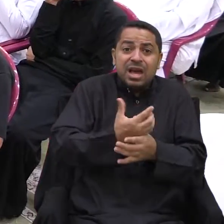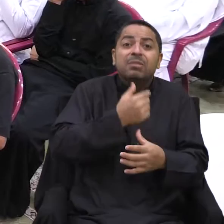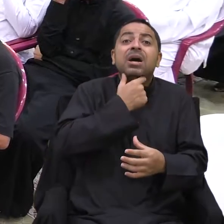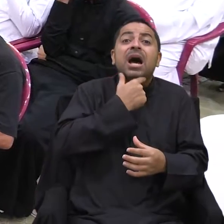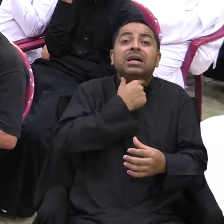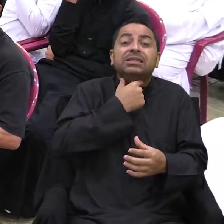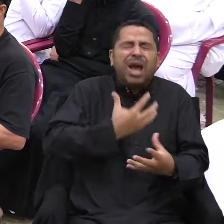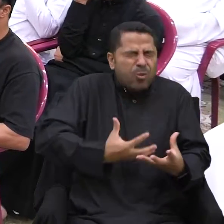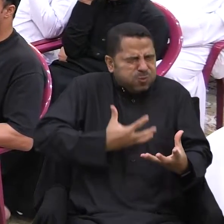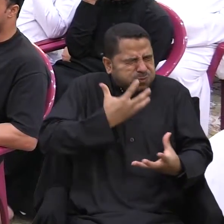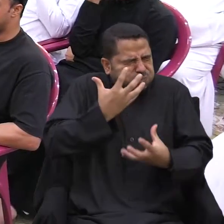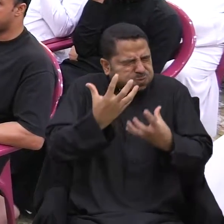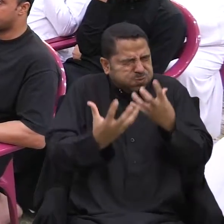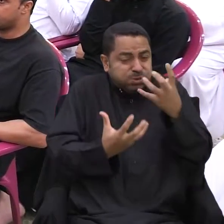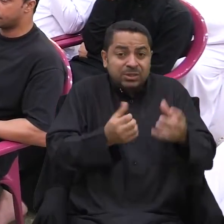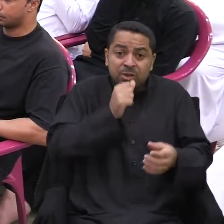ظمأن